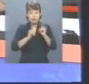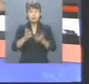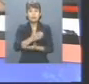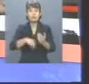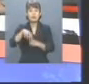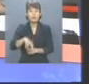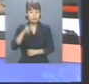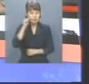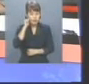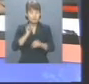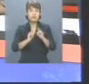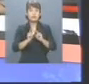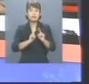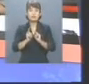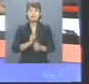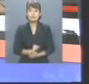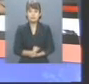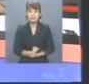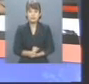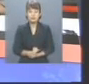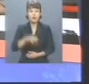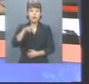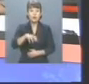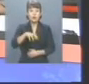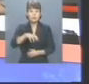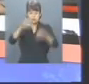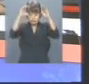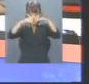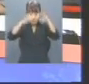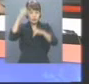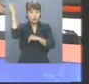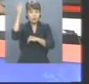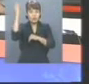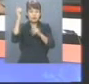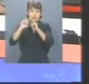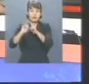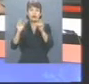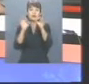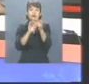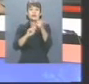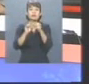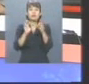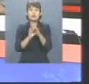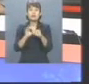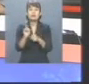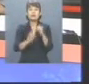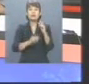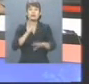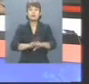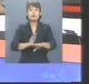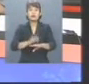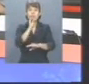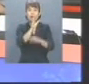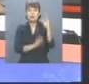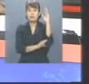ค่ะ ค่ะนอกจากนี้นะคะวันนี้กรมอุตุนิยมวิทยาได้ออกประกาศเตือนนะคะเรื่องของฝนตกและคลื่นลมแรงบริเวณภาคใต้นะคะโดยบ